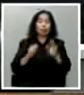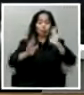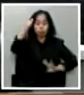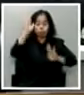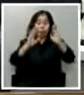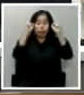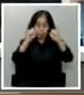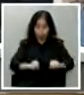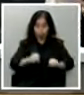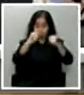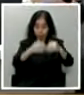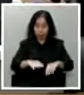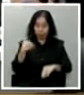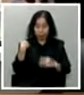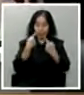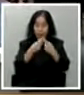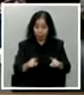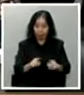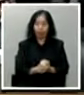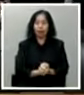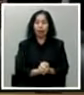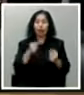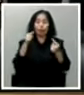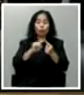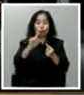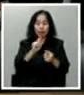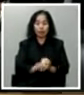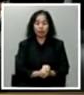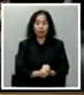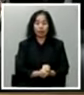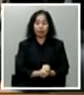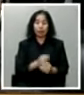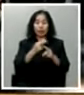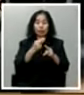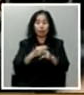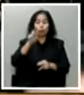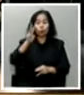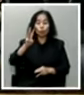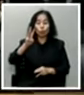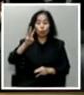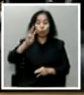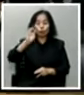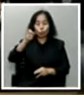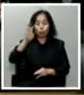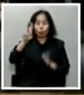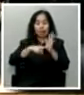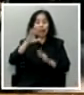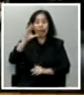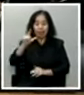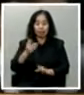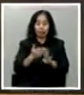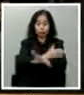ติไปในเบื้องต้นนะครับแต่ว่าในส่วนของท่านวิรัตรัตนเศษนะครับมติที่ประชุมออกมาตอน